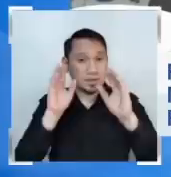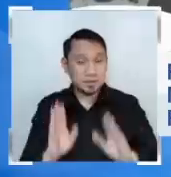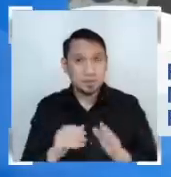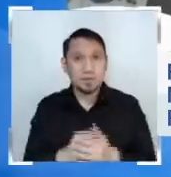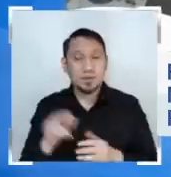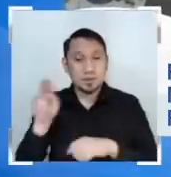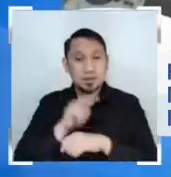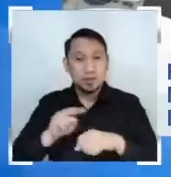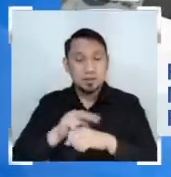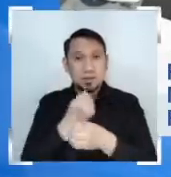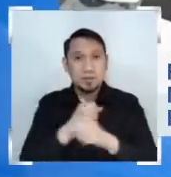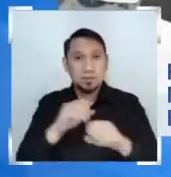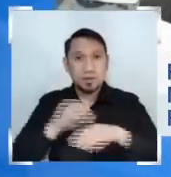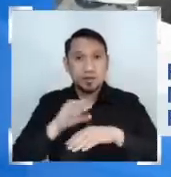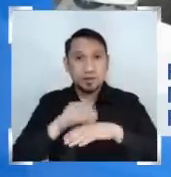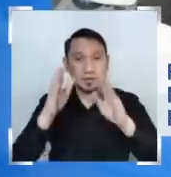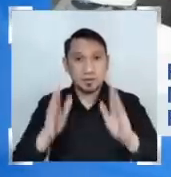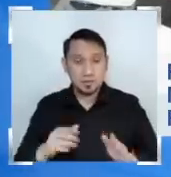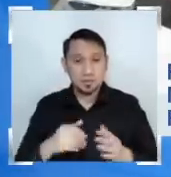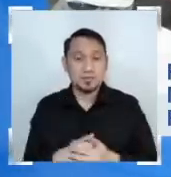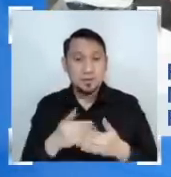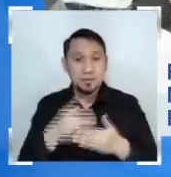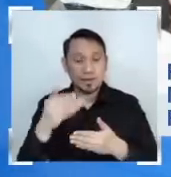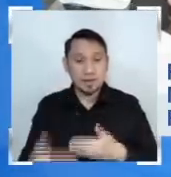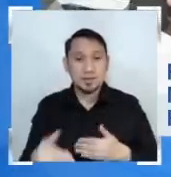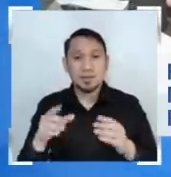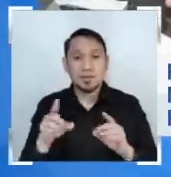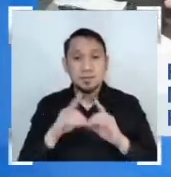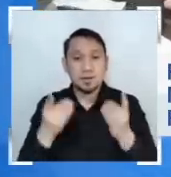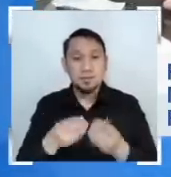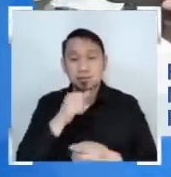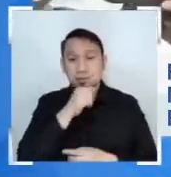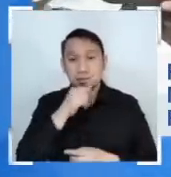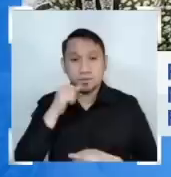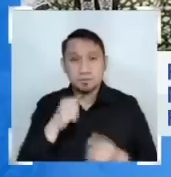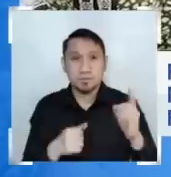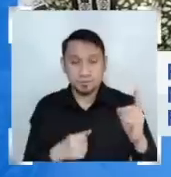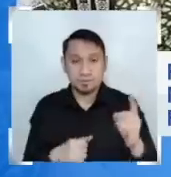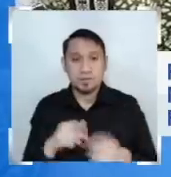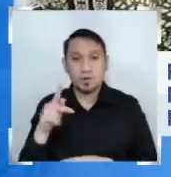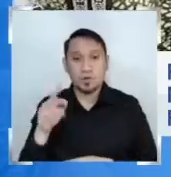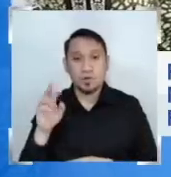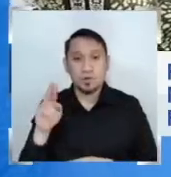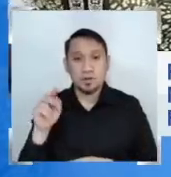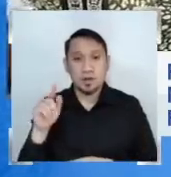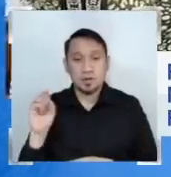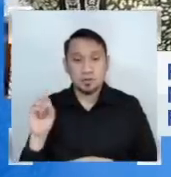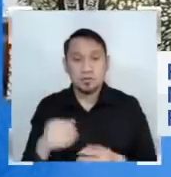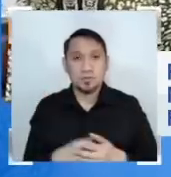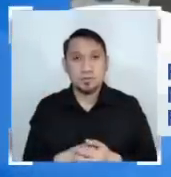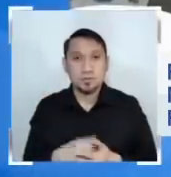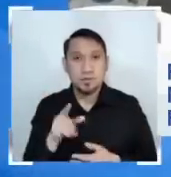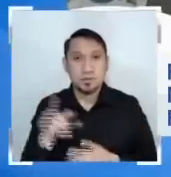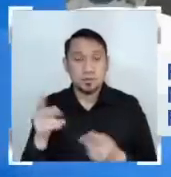Advisor. Incoming Agrarian Reform Secretary naman, si Abono Portales Representative Conrado Estrella. Pinulong ng President-elect ang dalawa